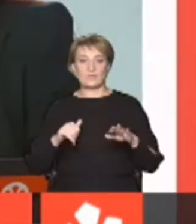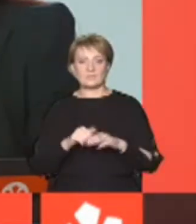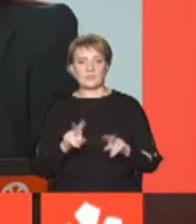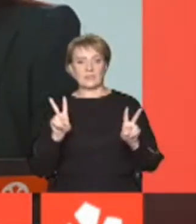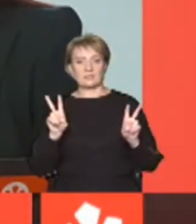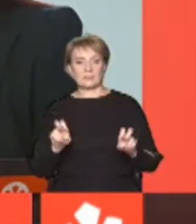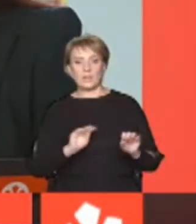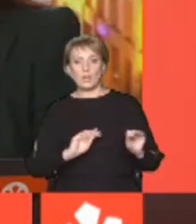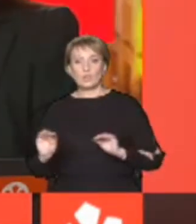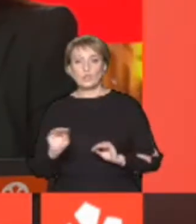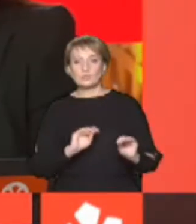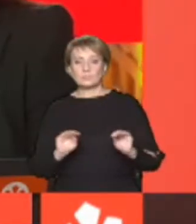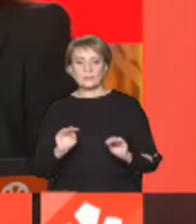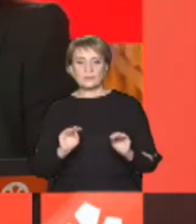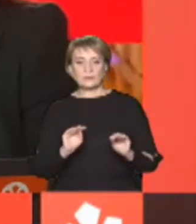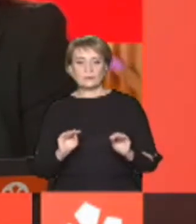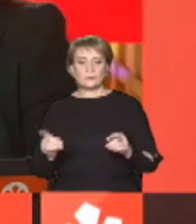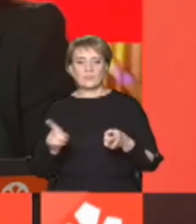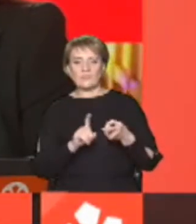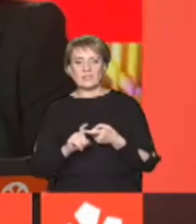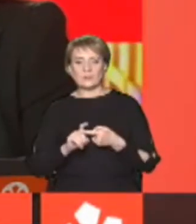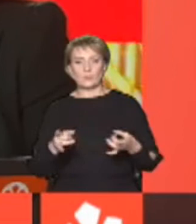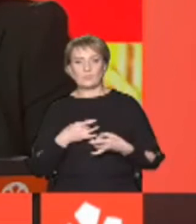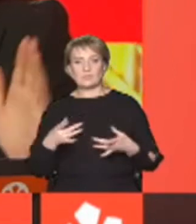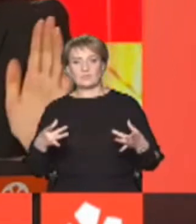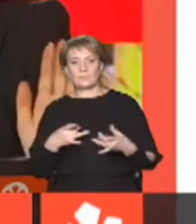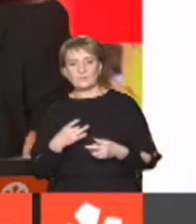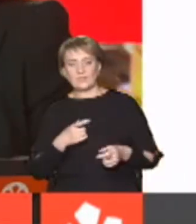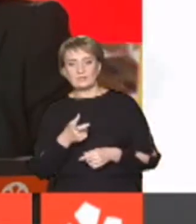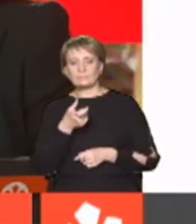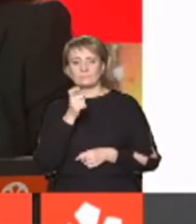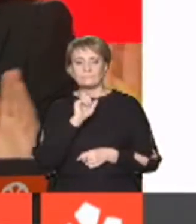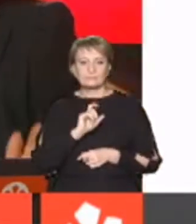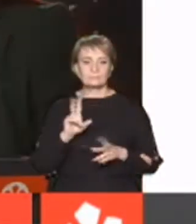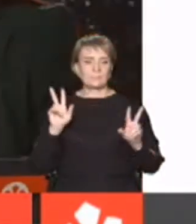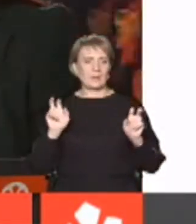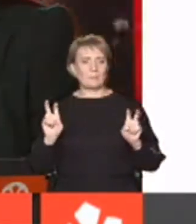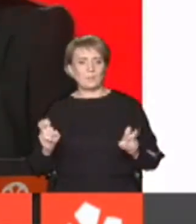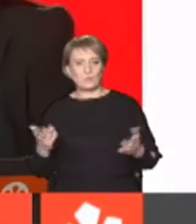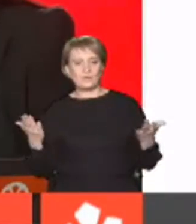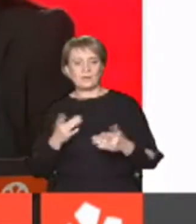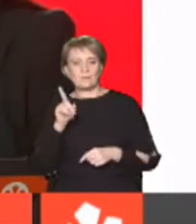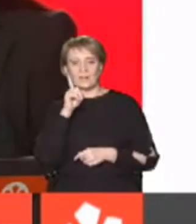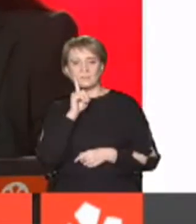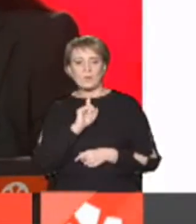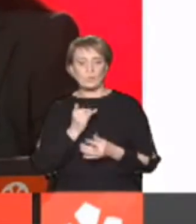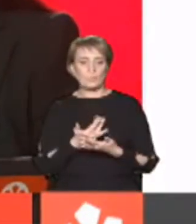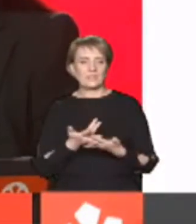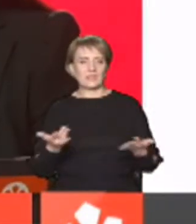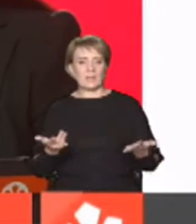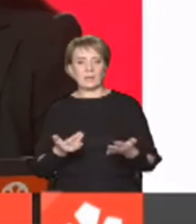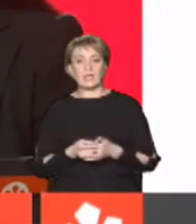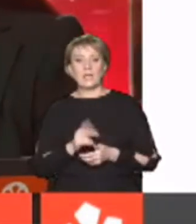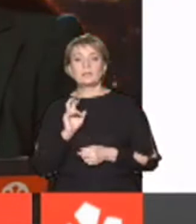Ну от розміщують в зв'язку з святами ядки з глінтвейном, там напоями, різними там смаколиками і так далі.